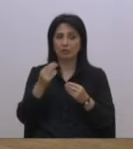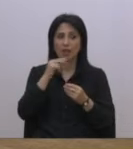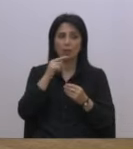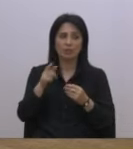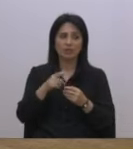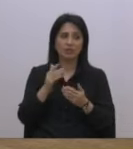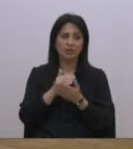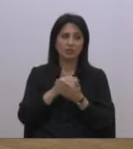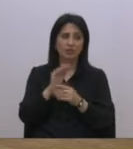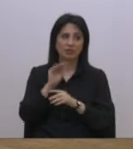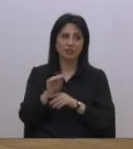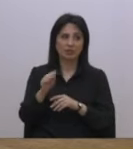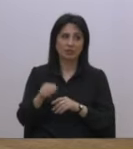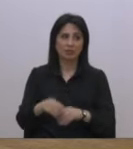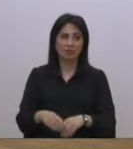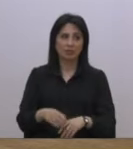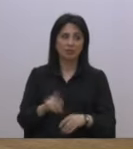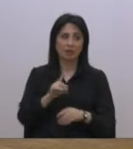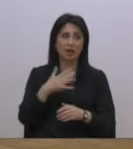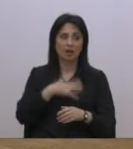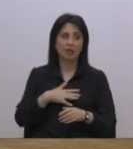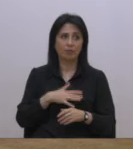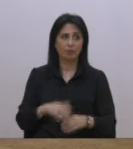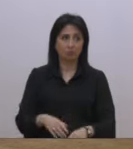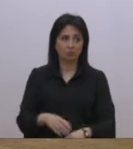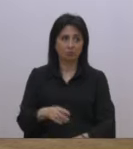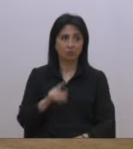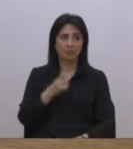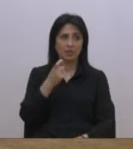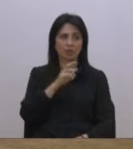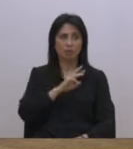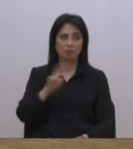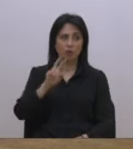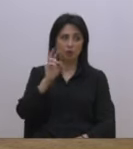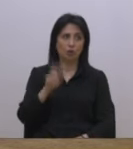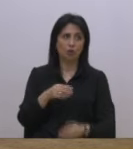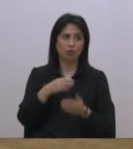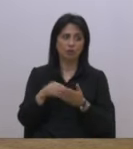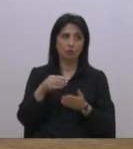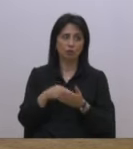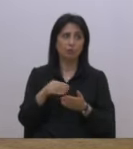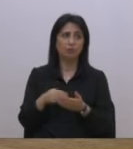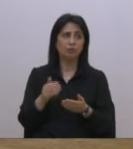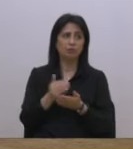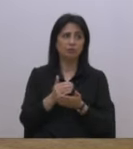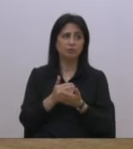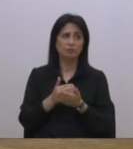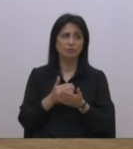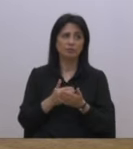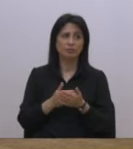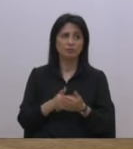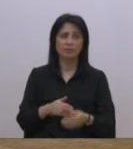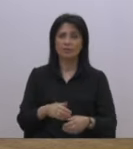და ინფლაცია იზრდება, ეს არავის არ ახელებს. ეროვნული ბანკი რო ასობით მილიონ დოლარს ყიდულობს ფარულად და ზოგჯერ ღიად